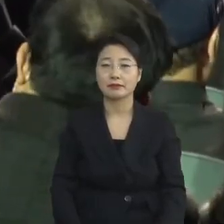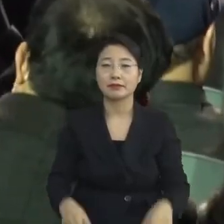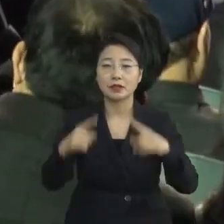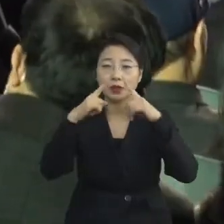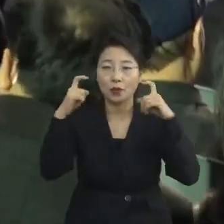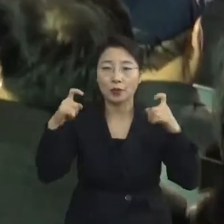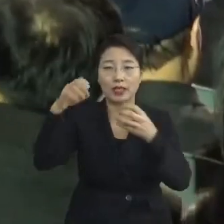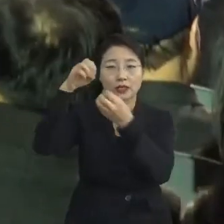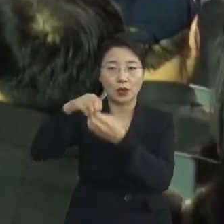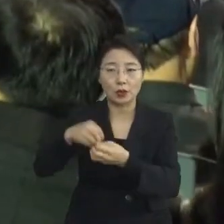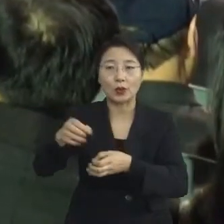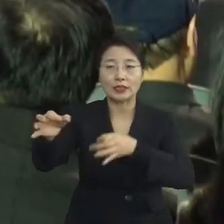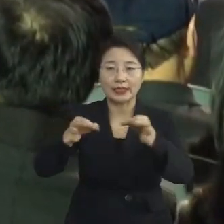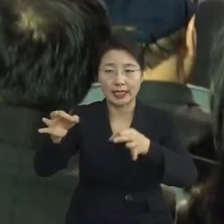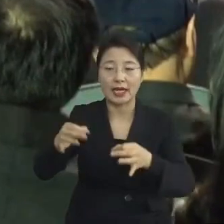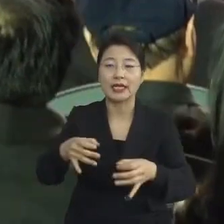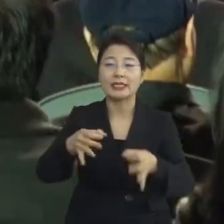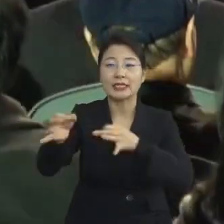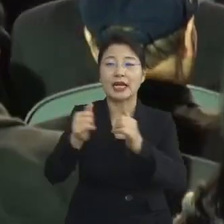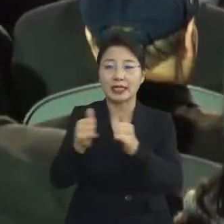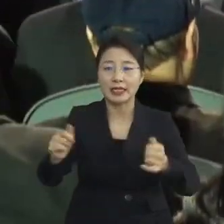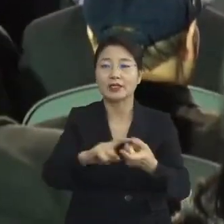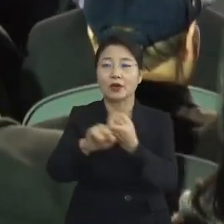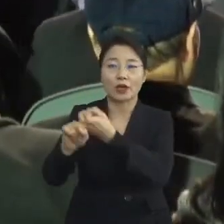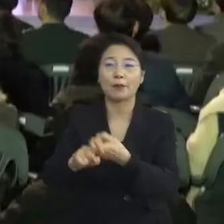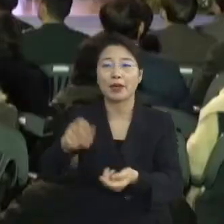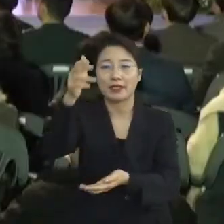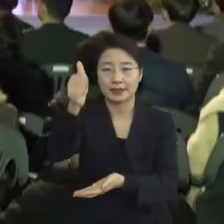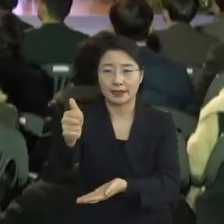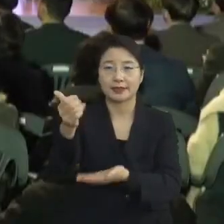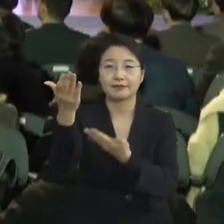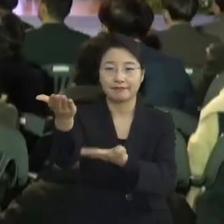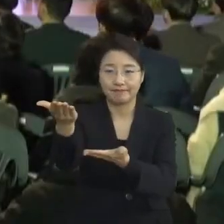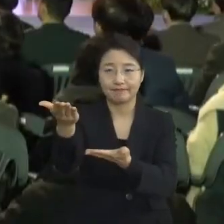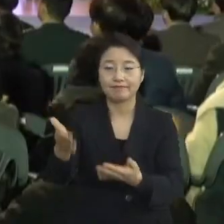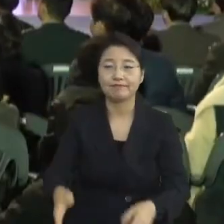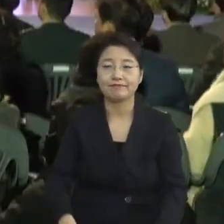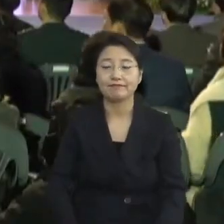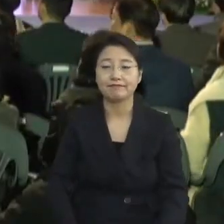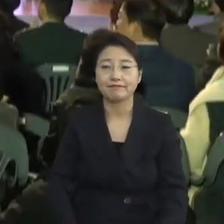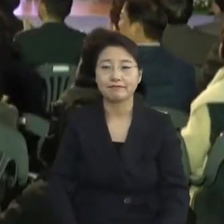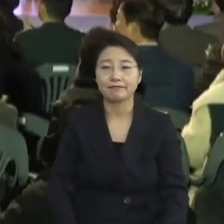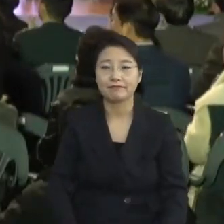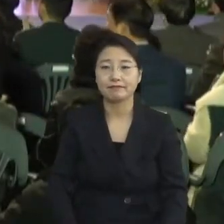동대문구 전통시장 상인연합회 정의근 회장님 참석하셨습니다.